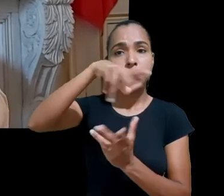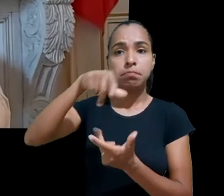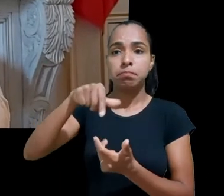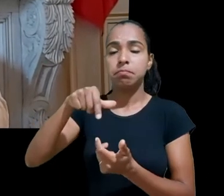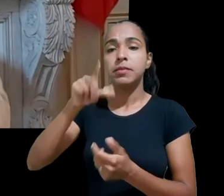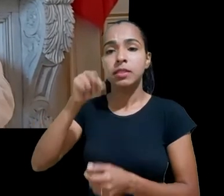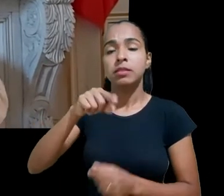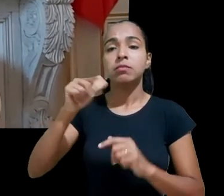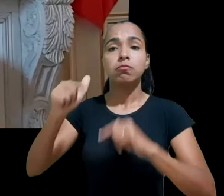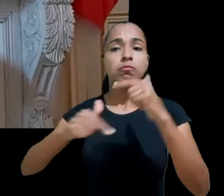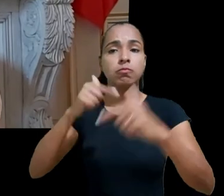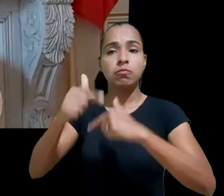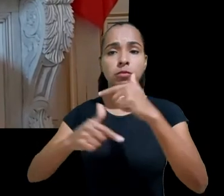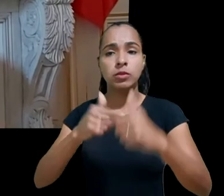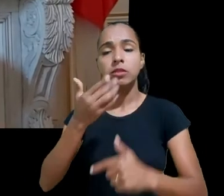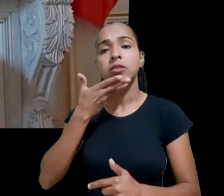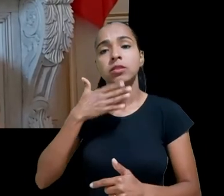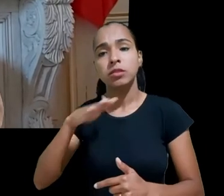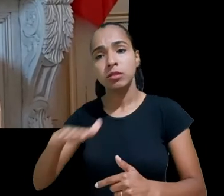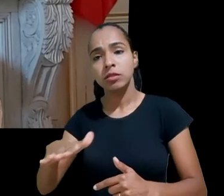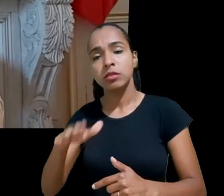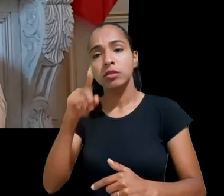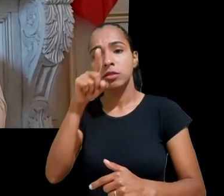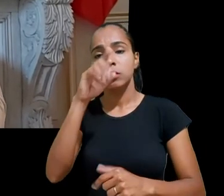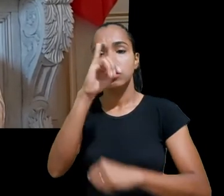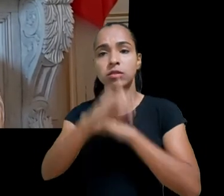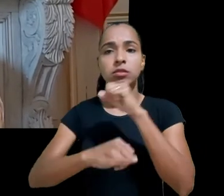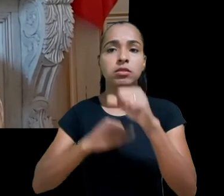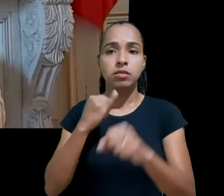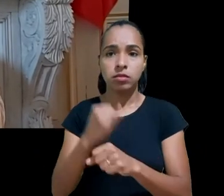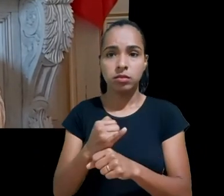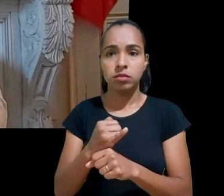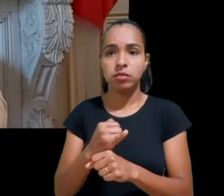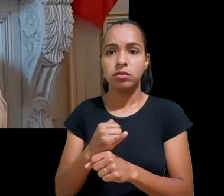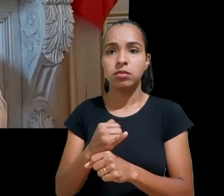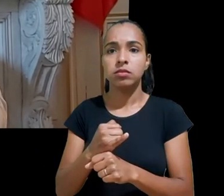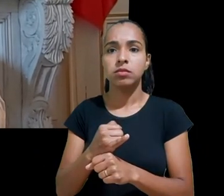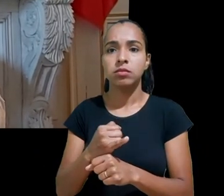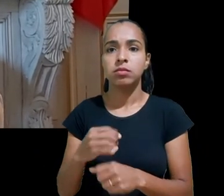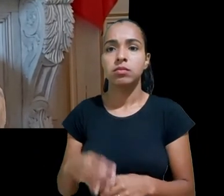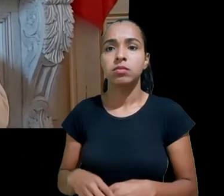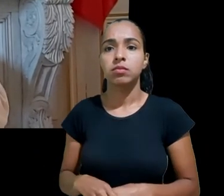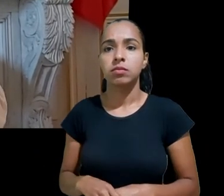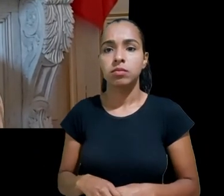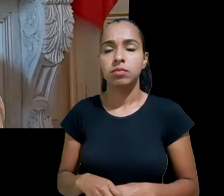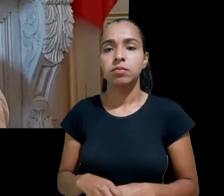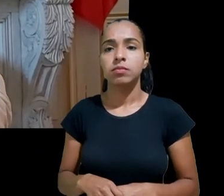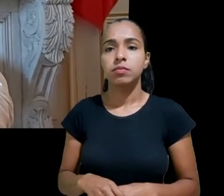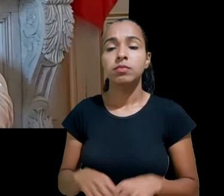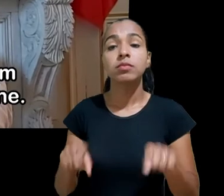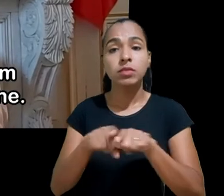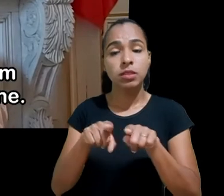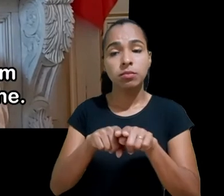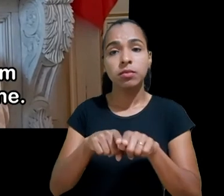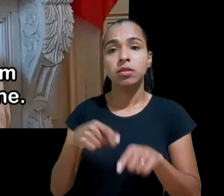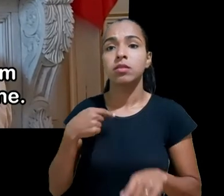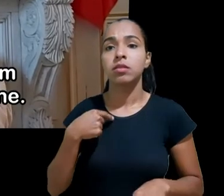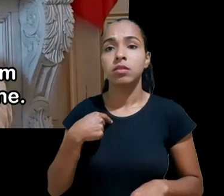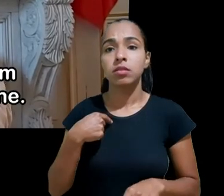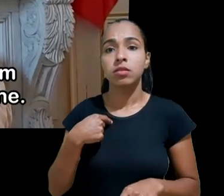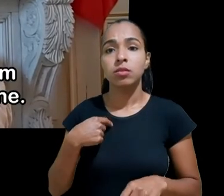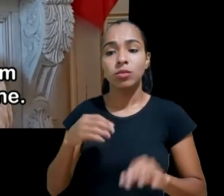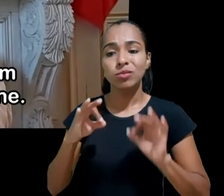spécifiquement l'activité des enfants influenceurs et pour être tout à fait exact l'exploitation